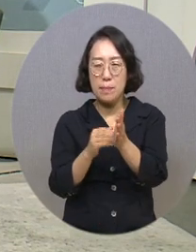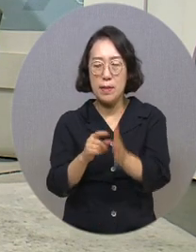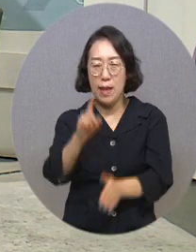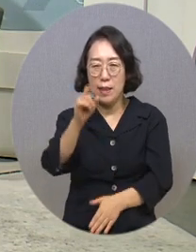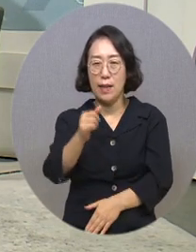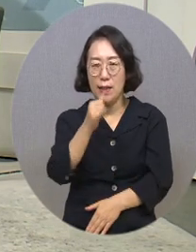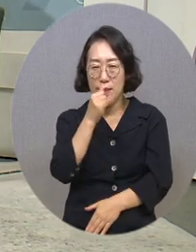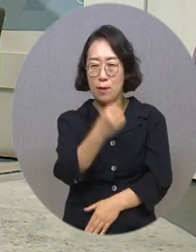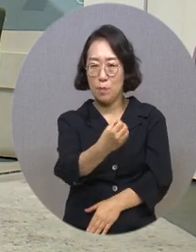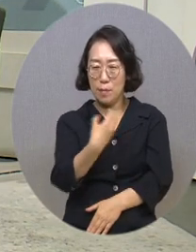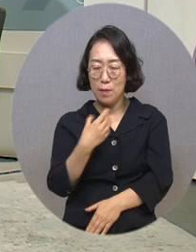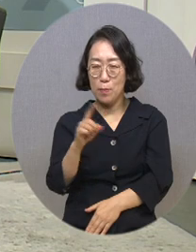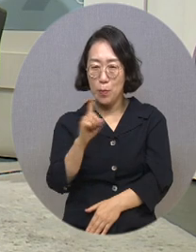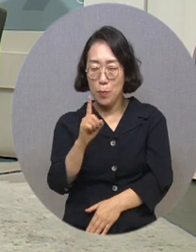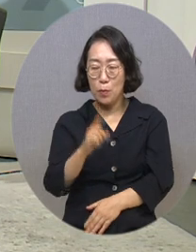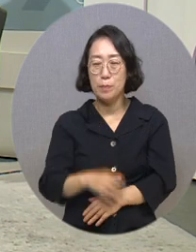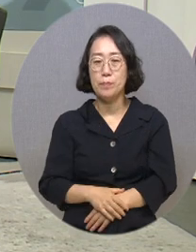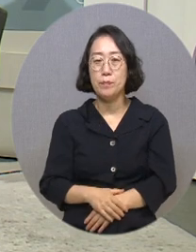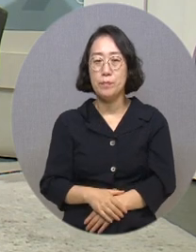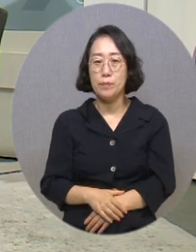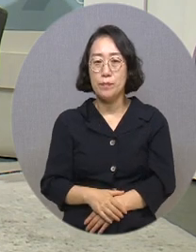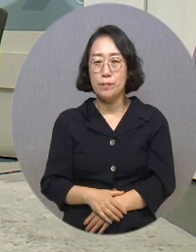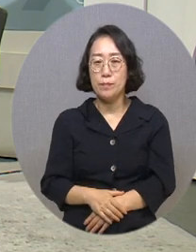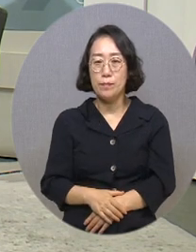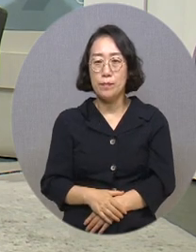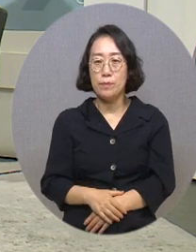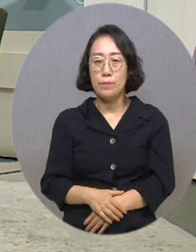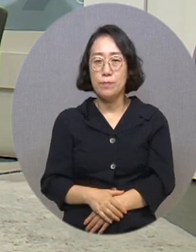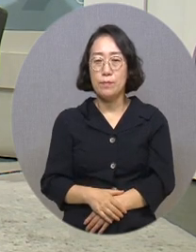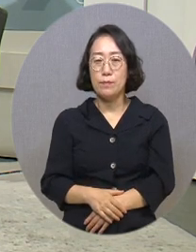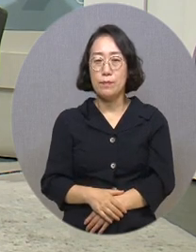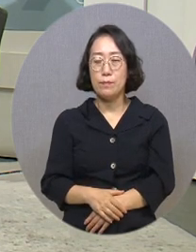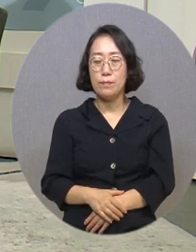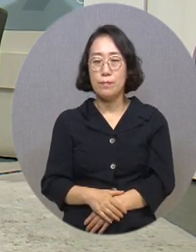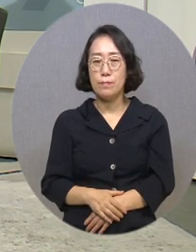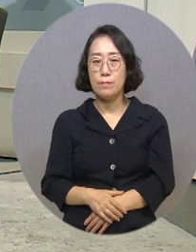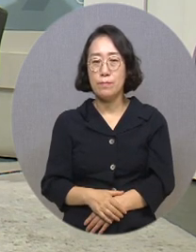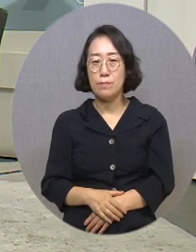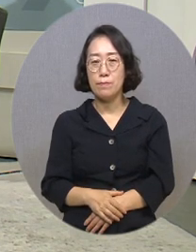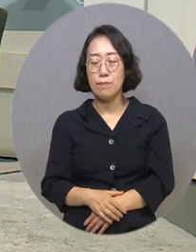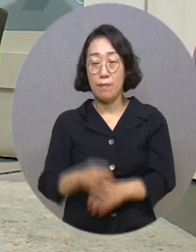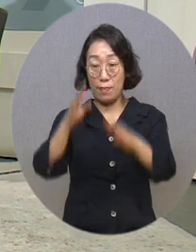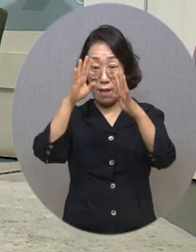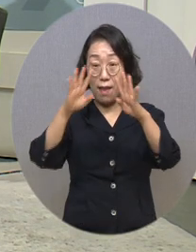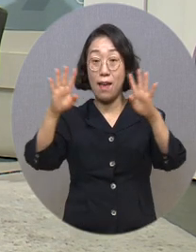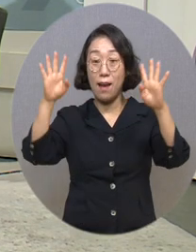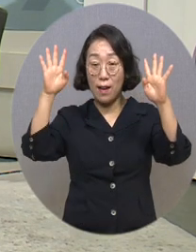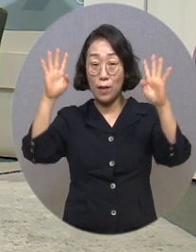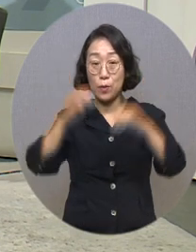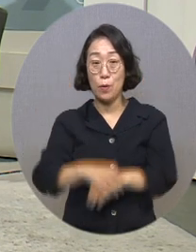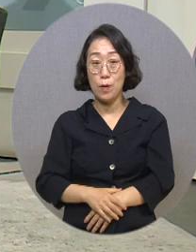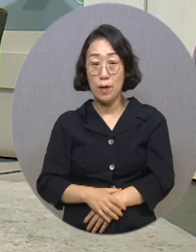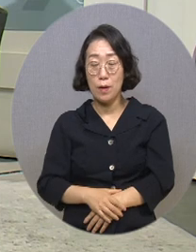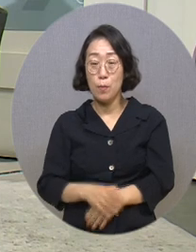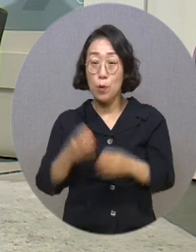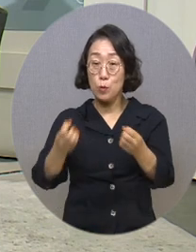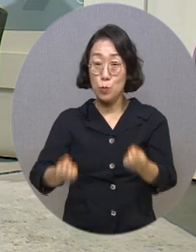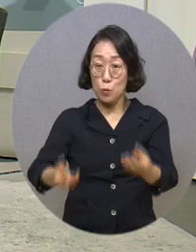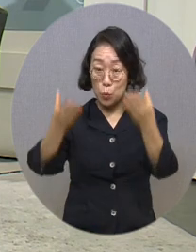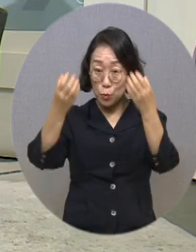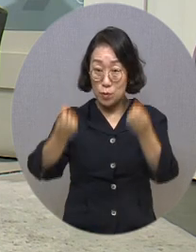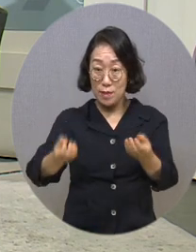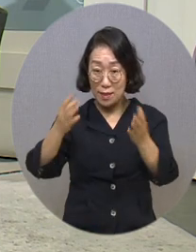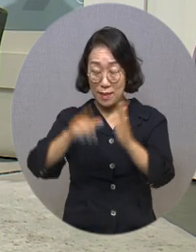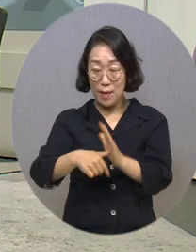그래. 뭔가 가만히 보니까 그 모교 대학에 이번에 뭐 축제